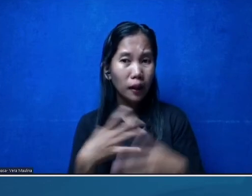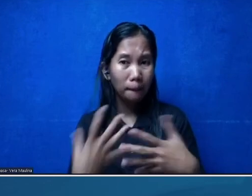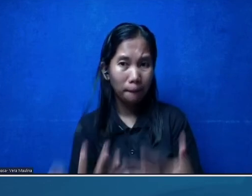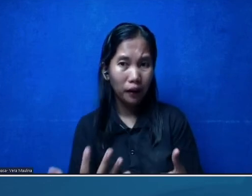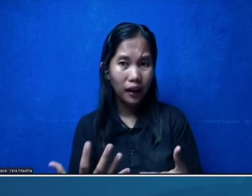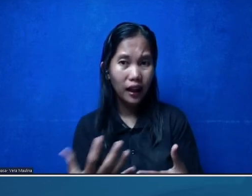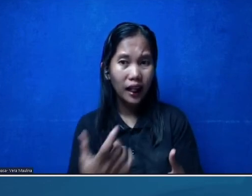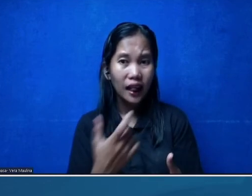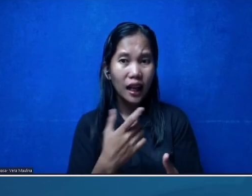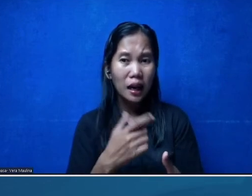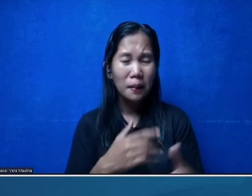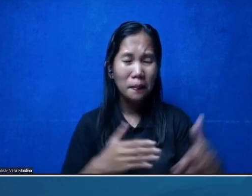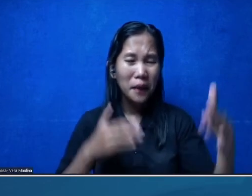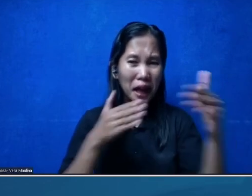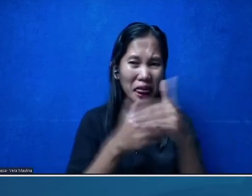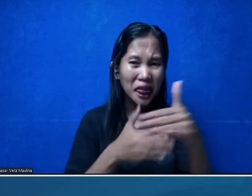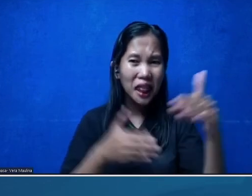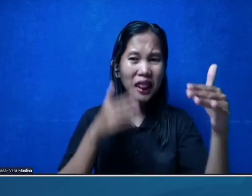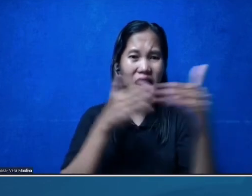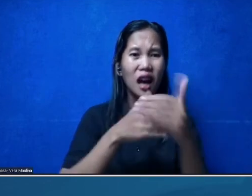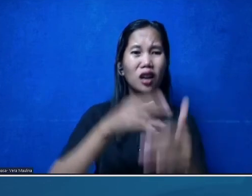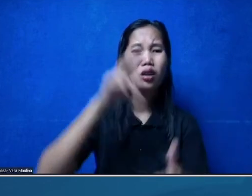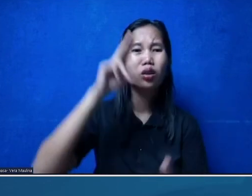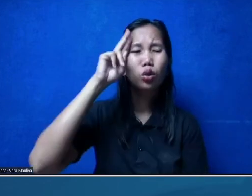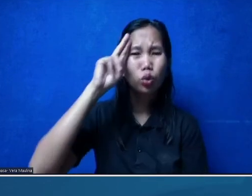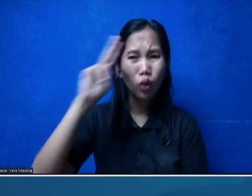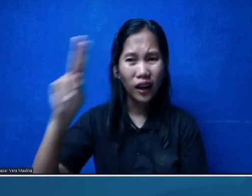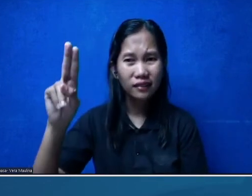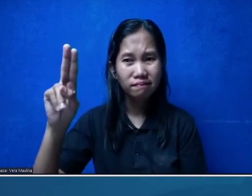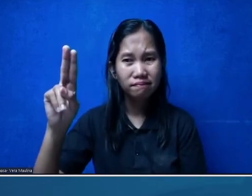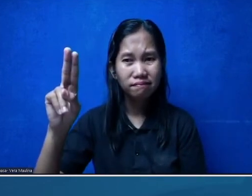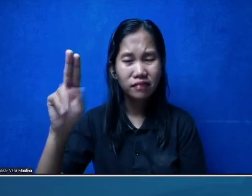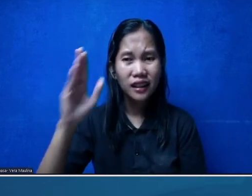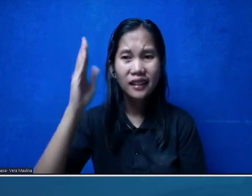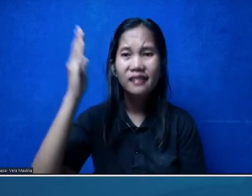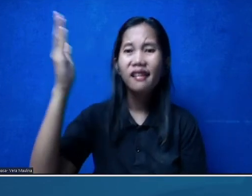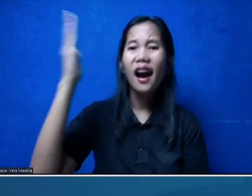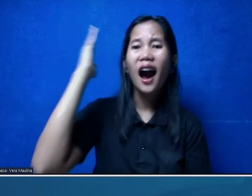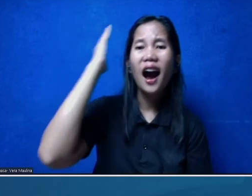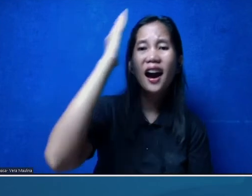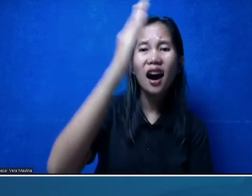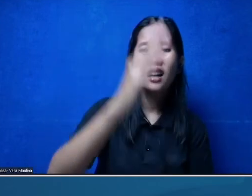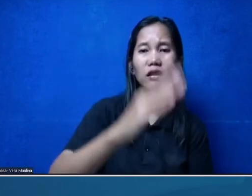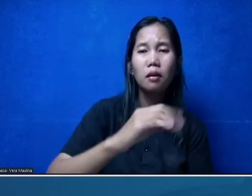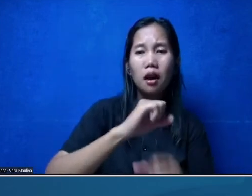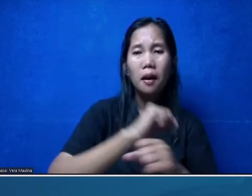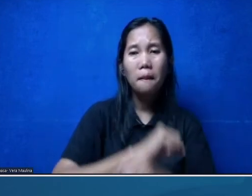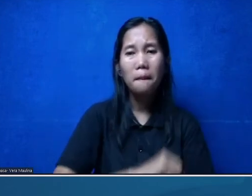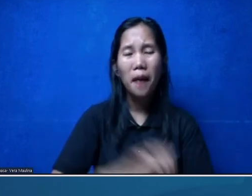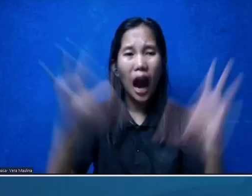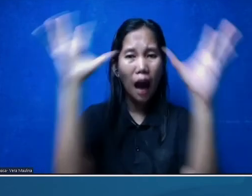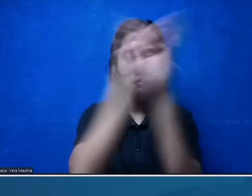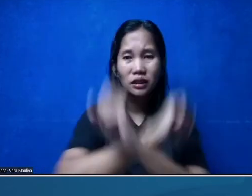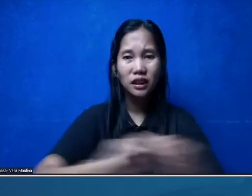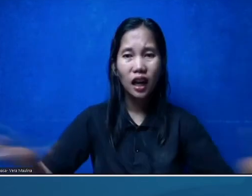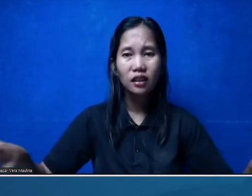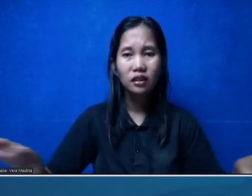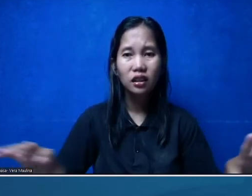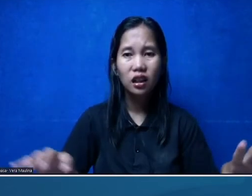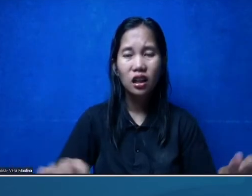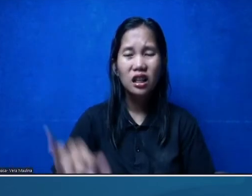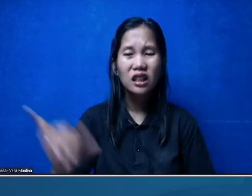maka Tuhan mengatakan bahwa tidak akan ada lagi kesengsaraan yang kedua kali muncul